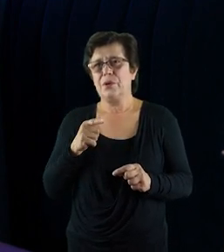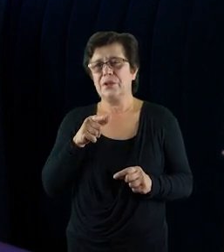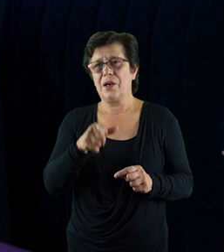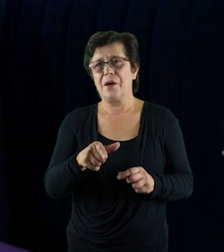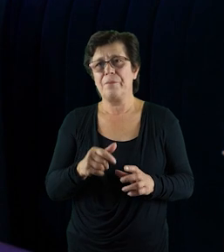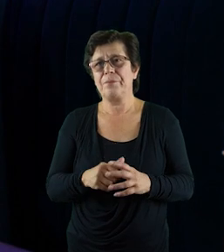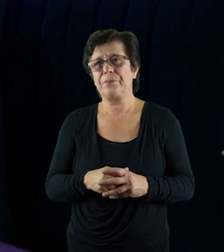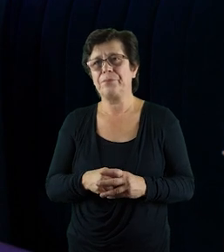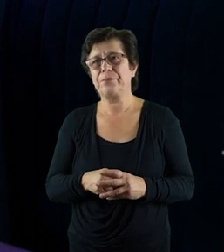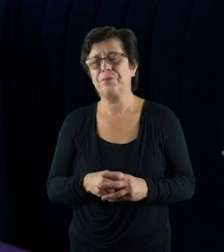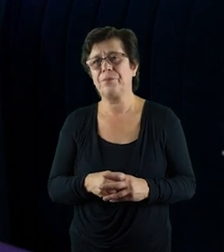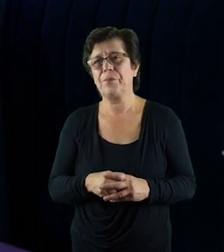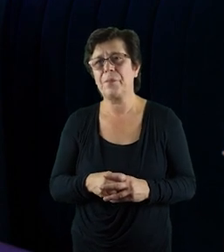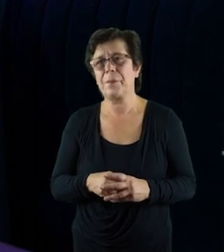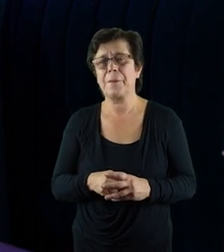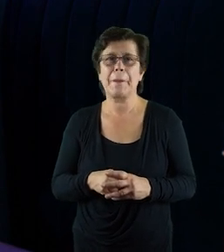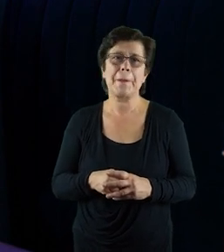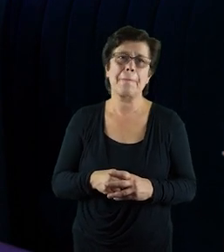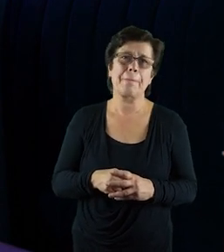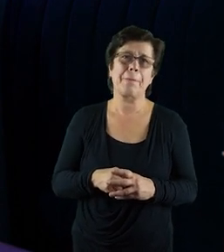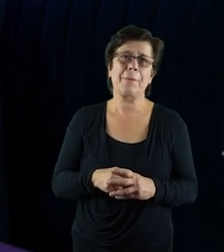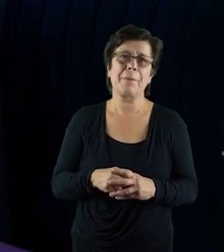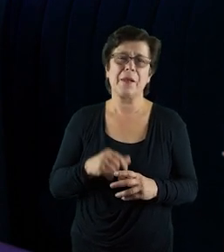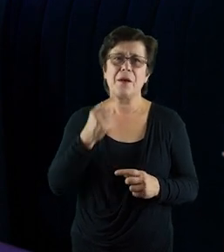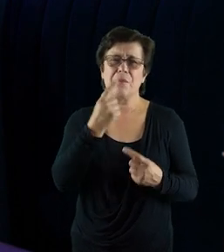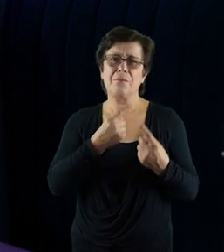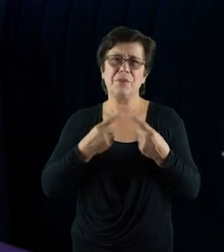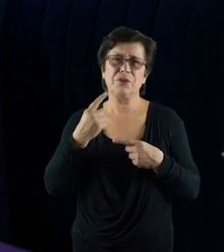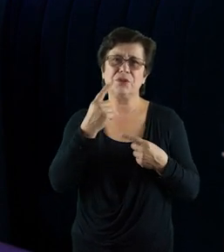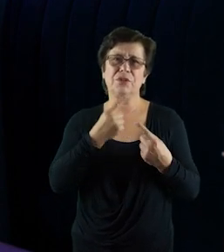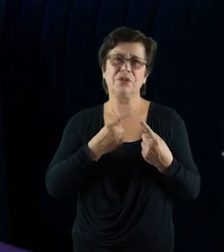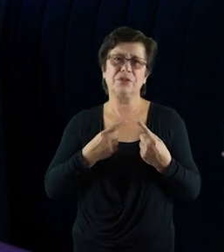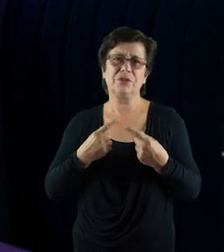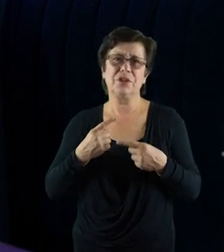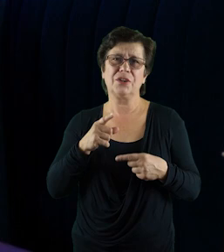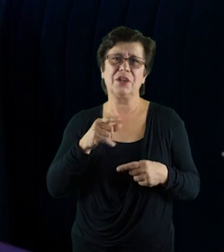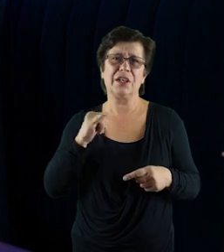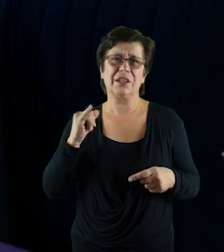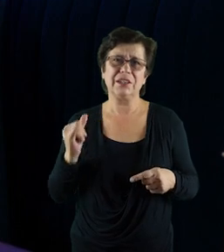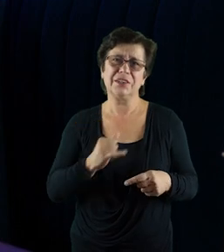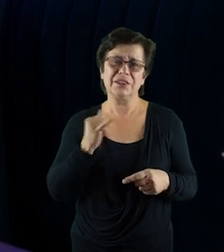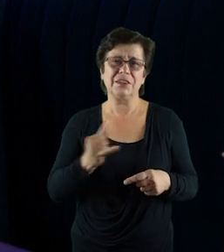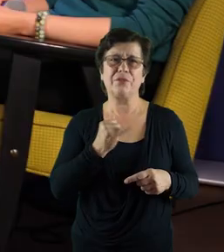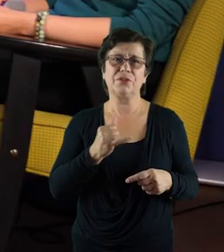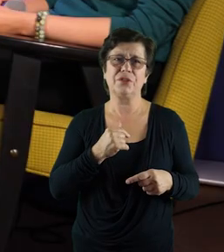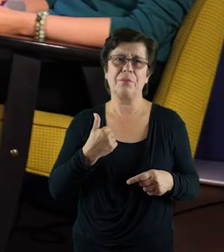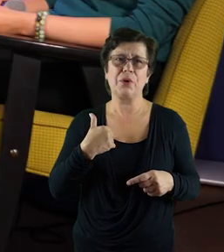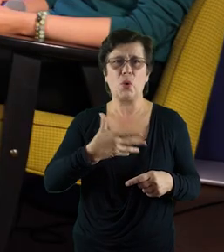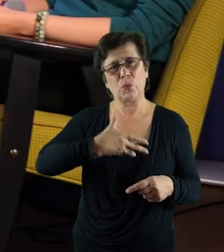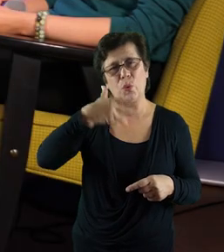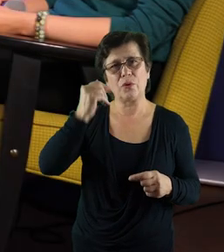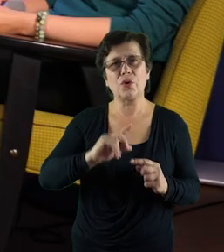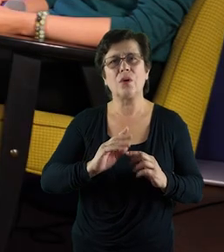metafizykiem, którym nie był nigdy. Myślę, że to w nim było zawsze, no, ten stosunek do słowa był zawsze. No